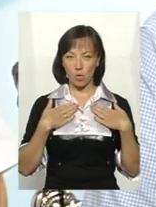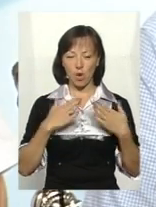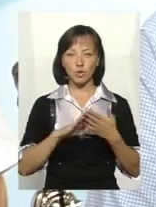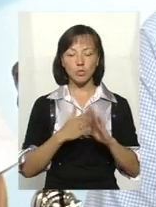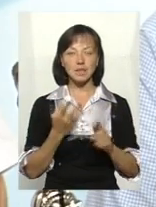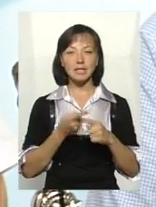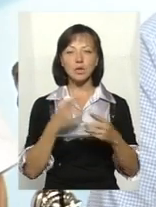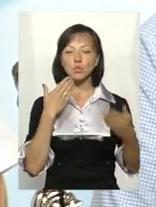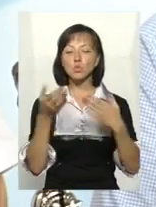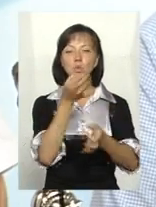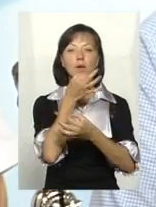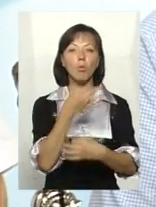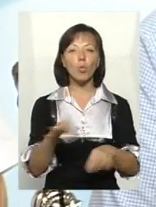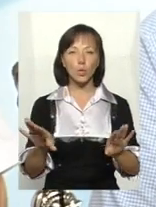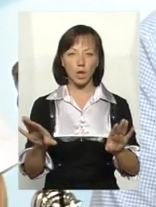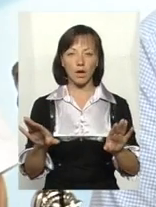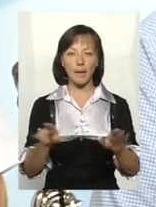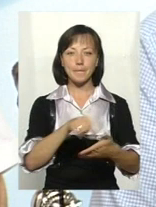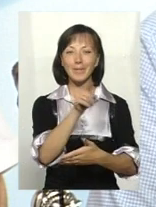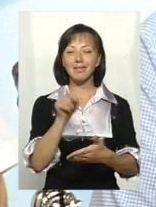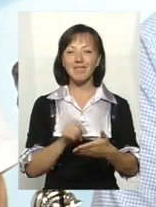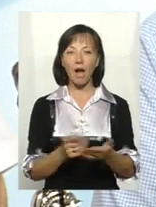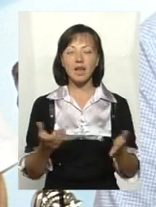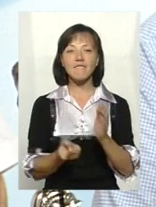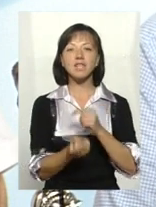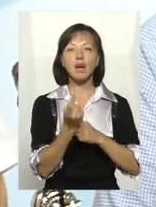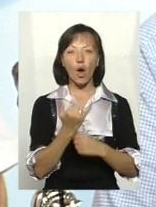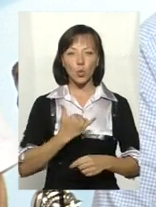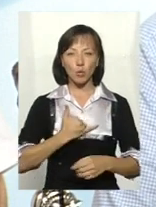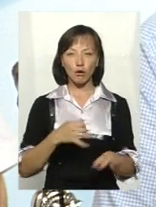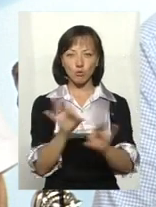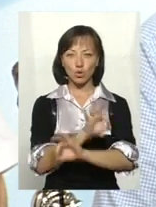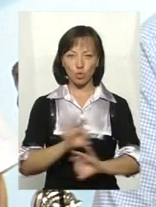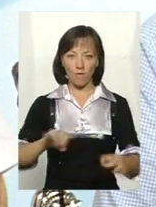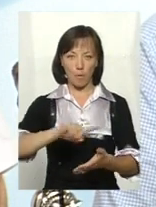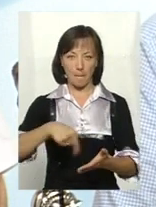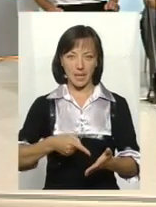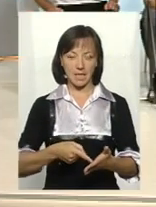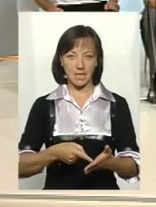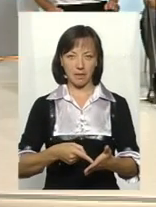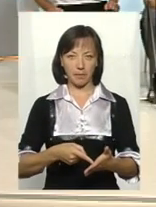стосується будь-яких питань, які виникають в нашому чудовому місті.